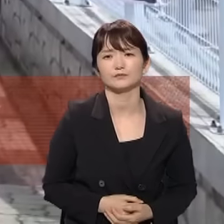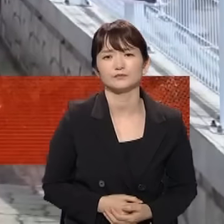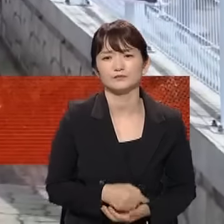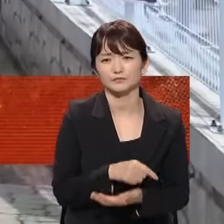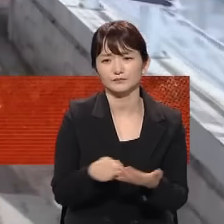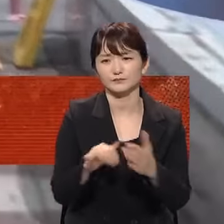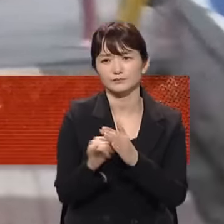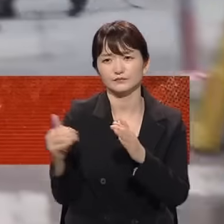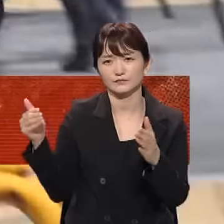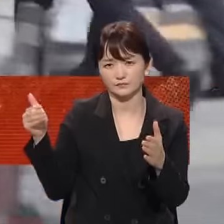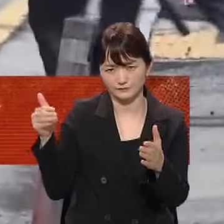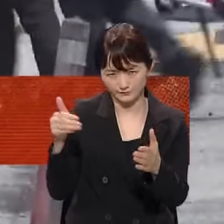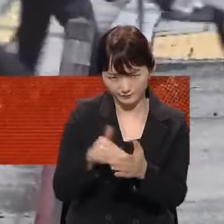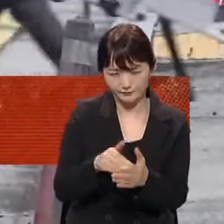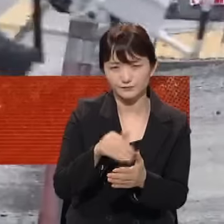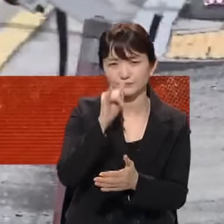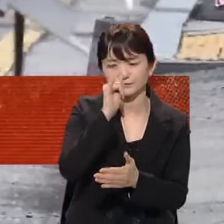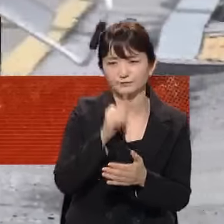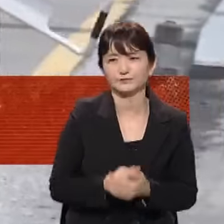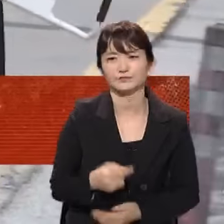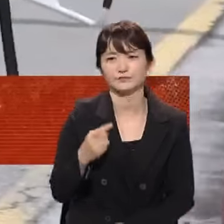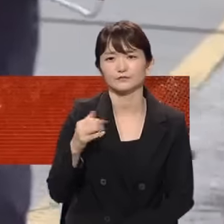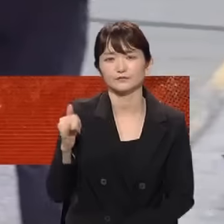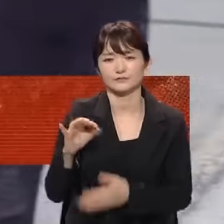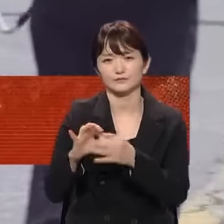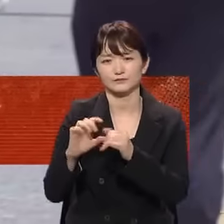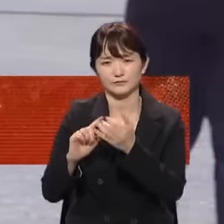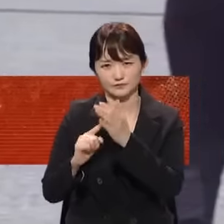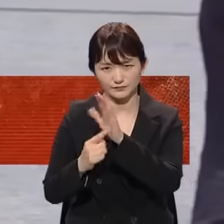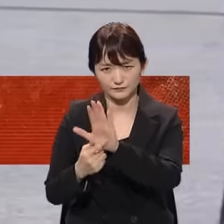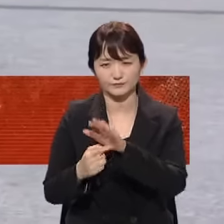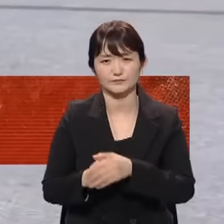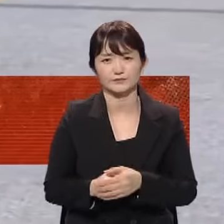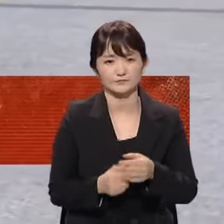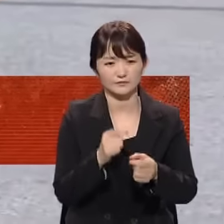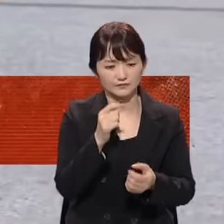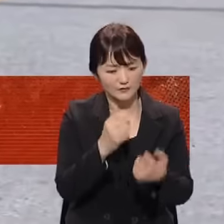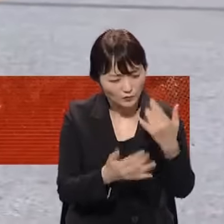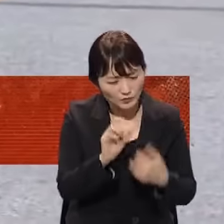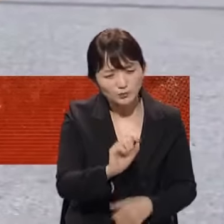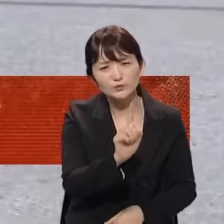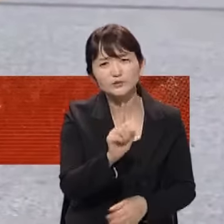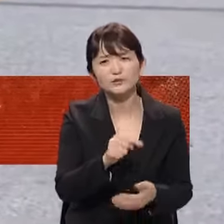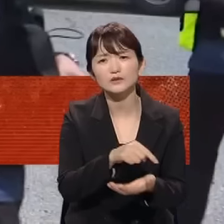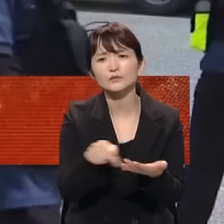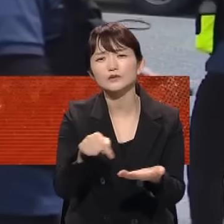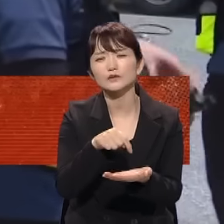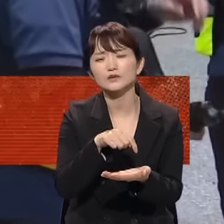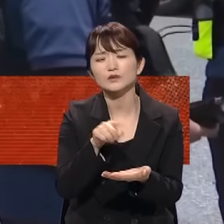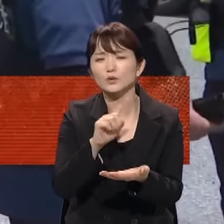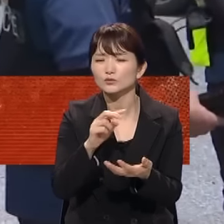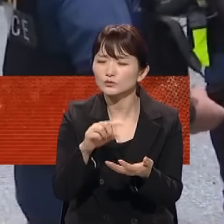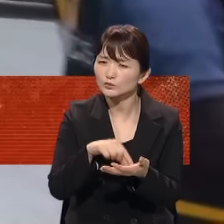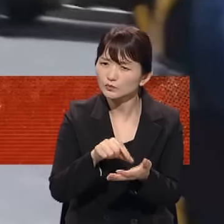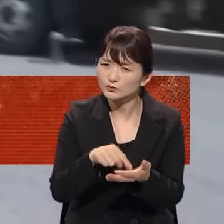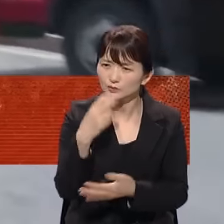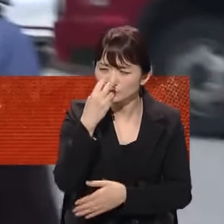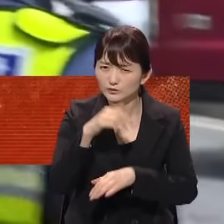유가족들이 도착을 하고 있다고 합니다. 그리고 소방 당국 관계자도 화재 원인과 또 피해 규모를 조사할 방침이라고